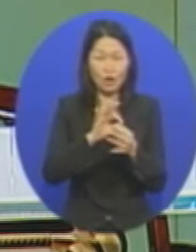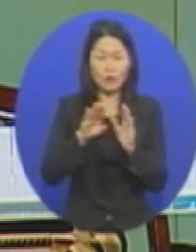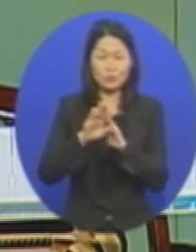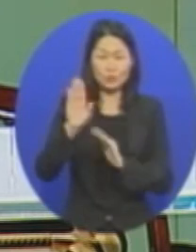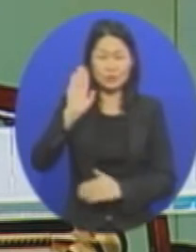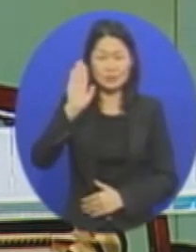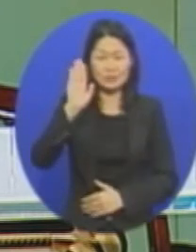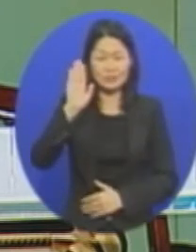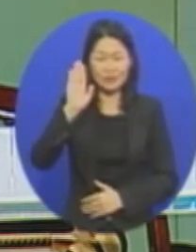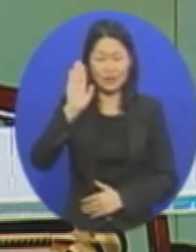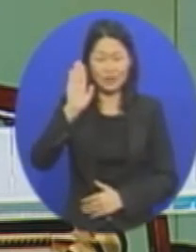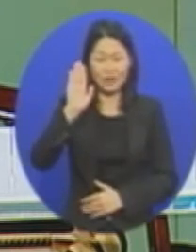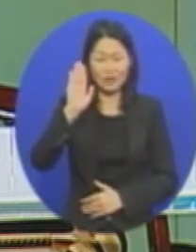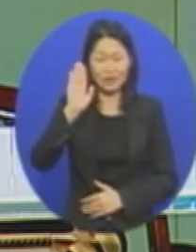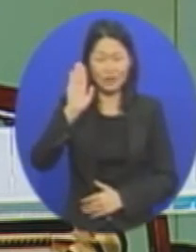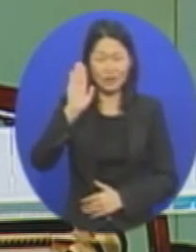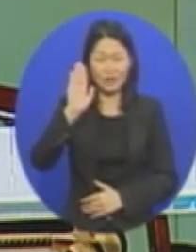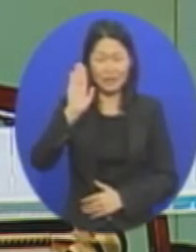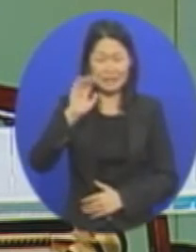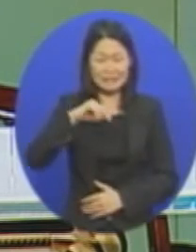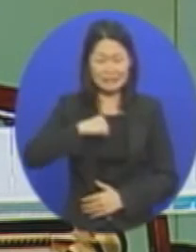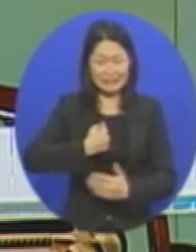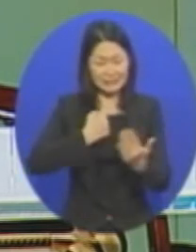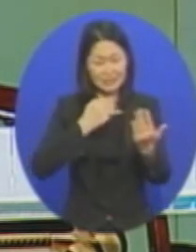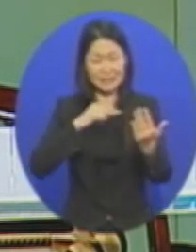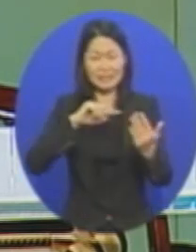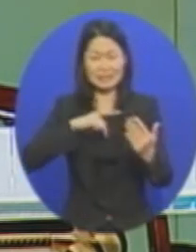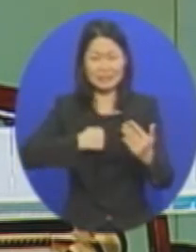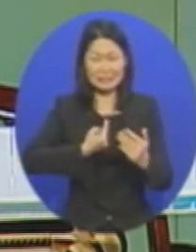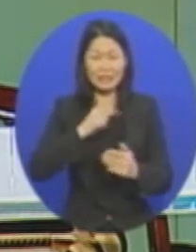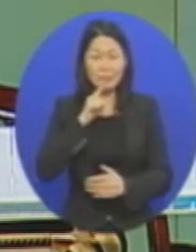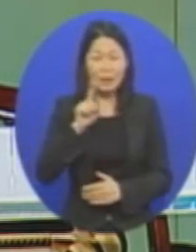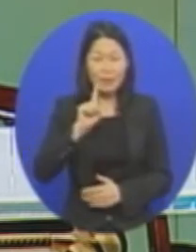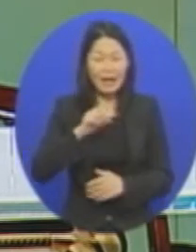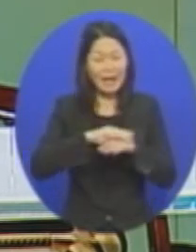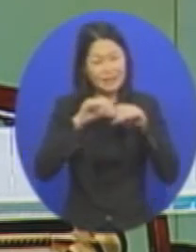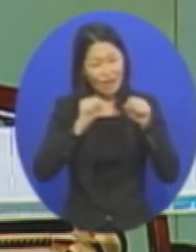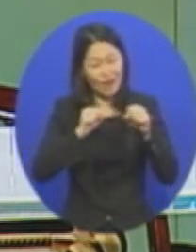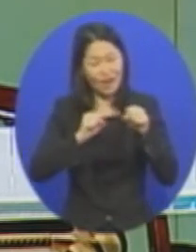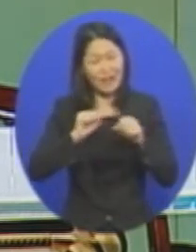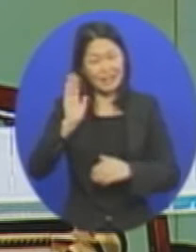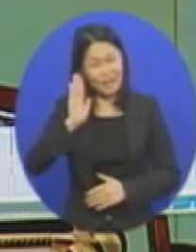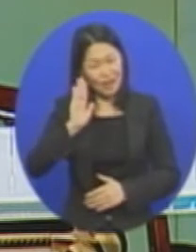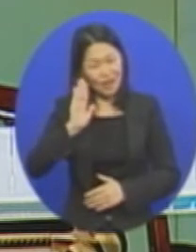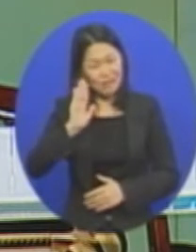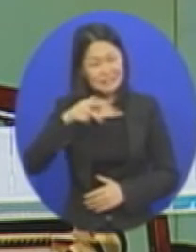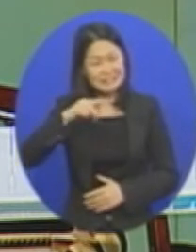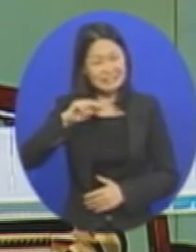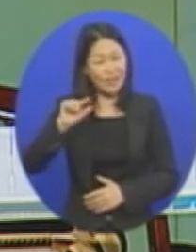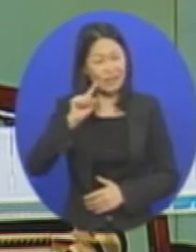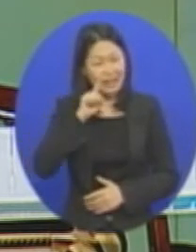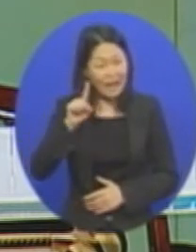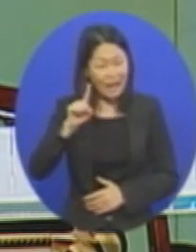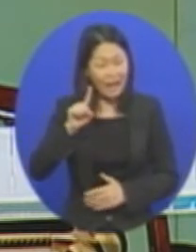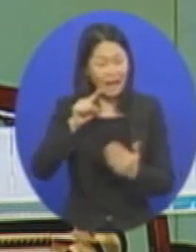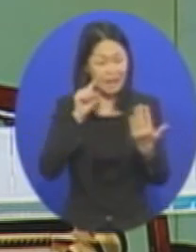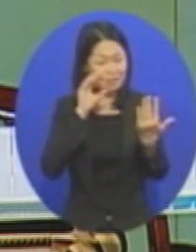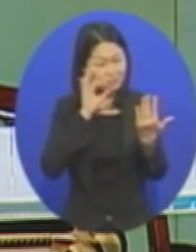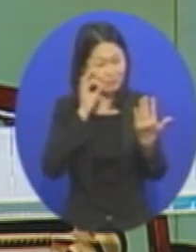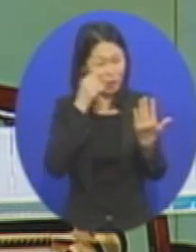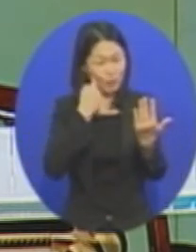자기에게 했던 말 안녕 지사나 라고 했던 그